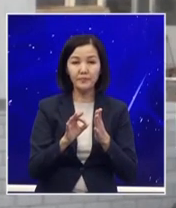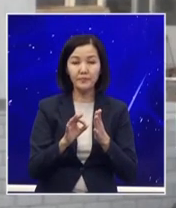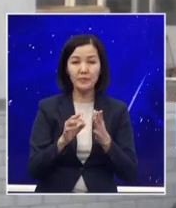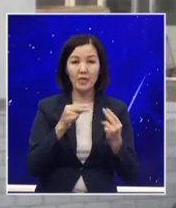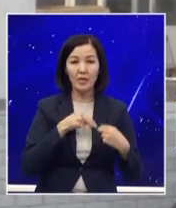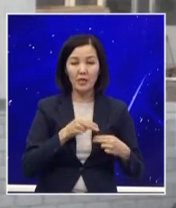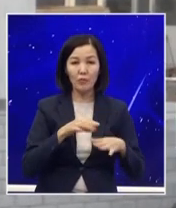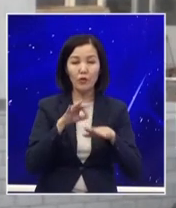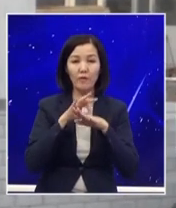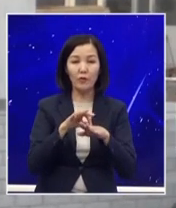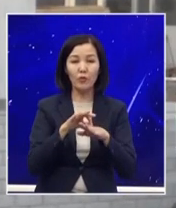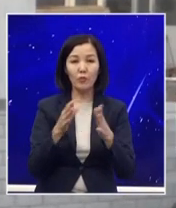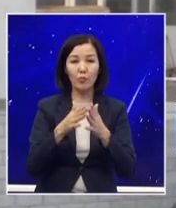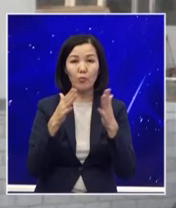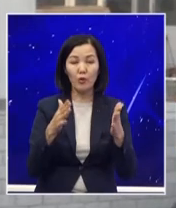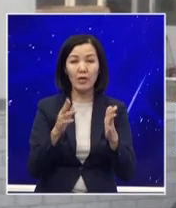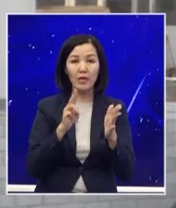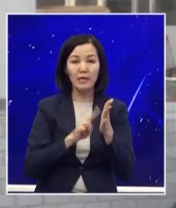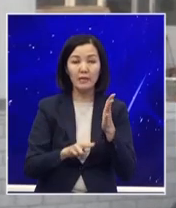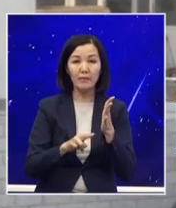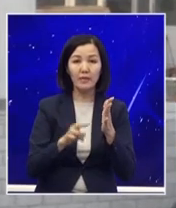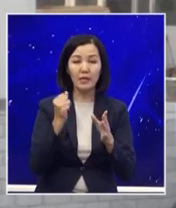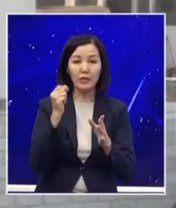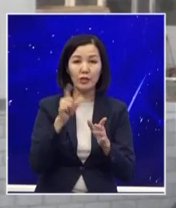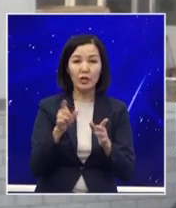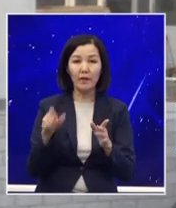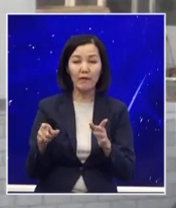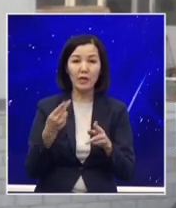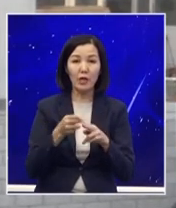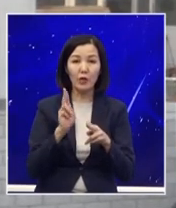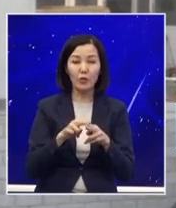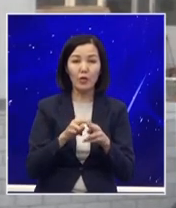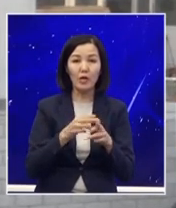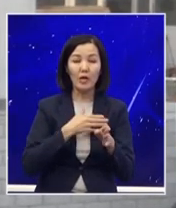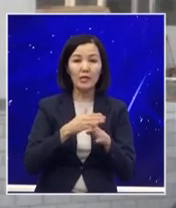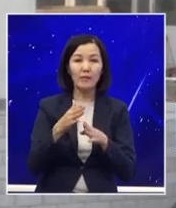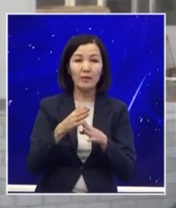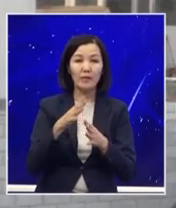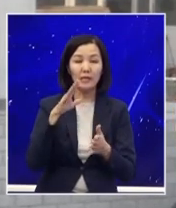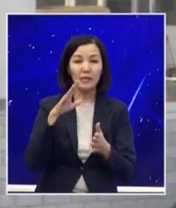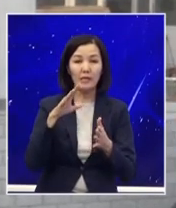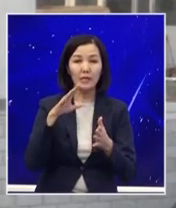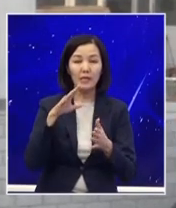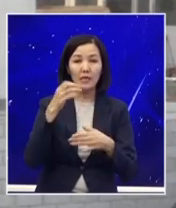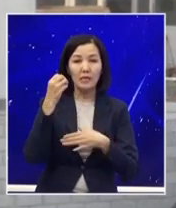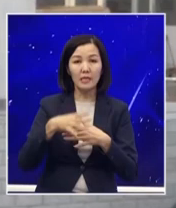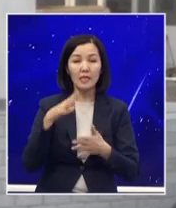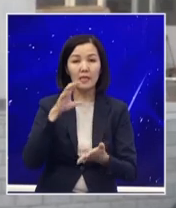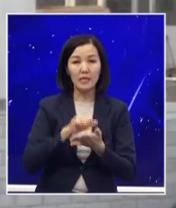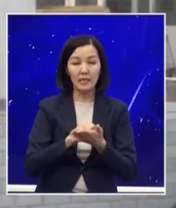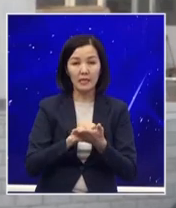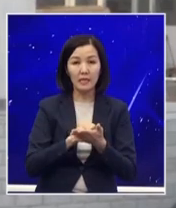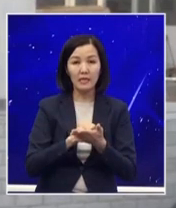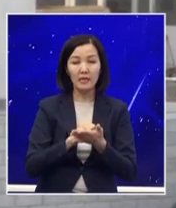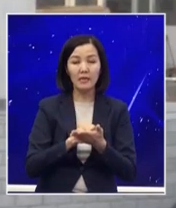Работы ведут более 70 человек, которые направляются через центры занятости населения. Вот.